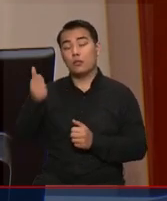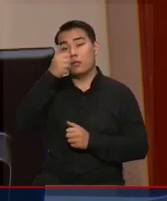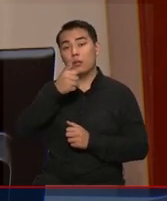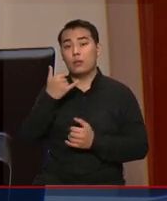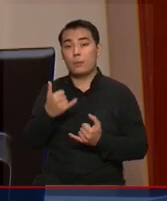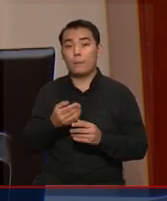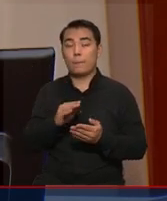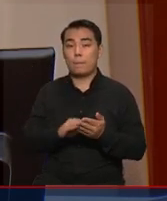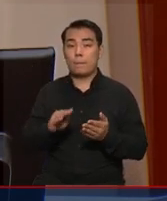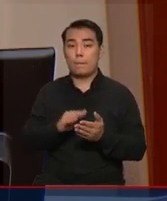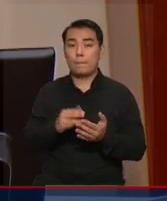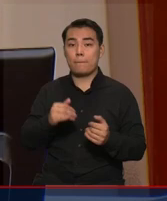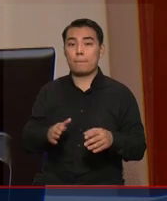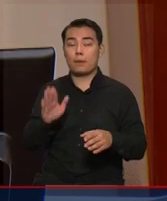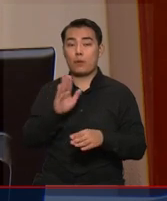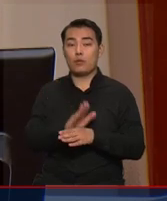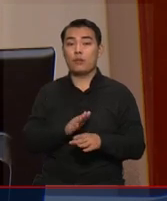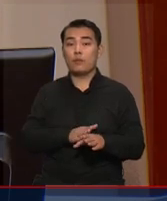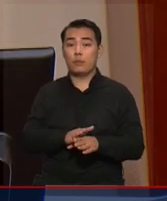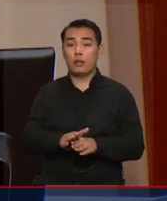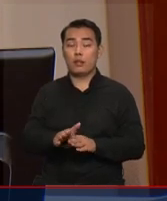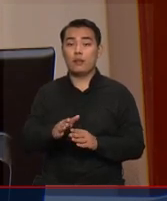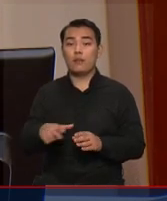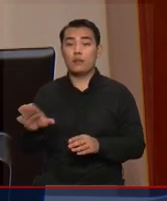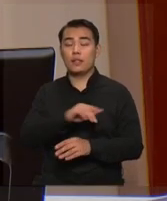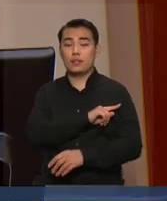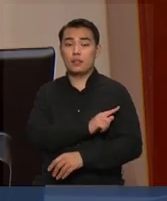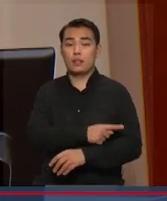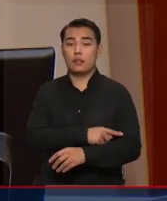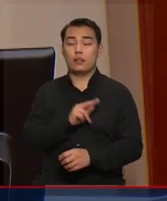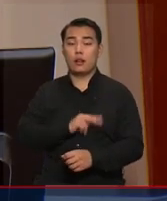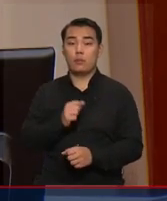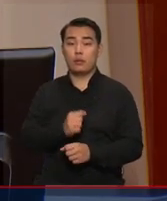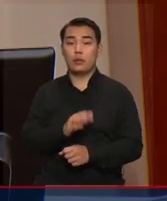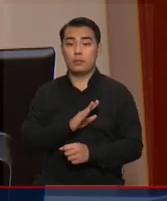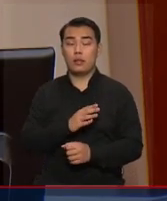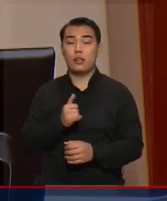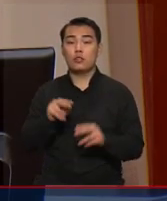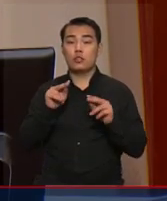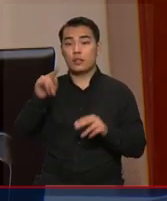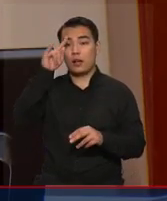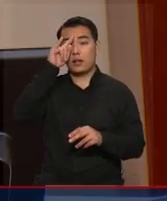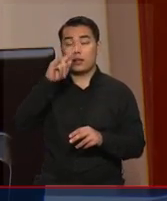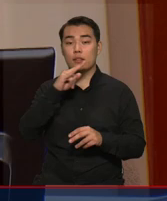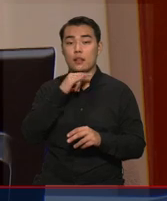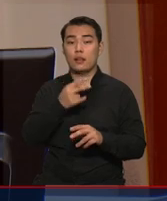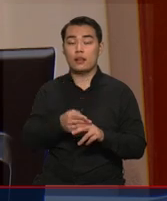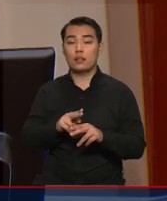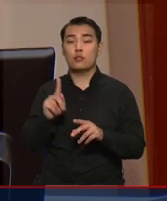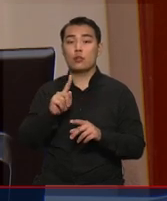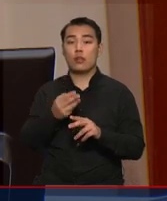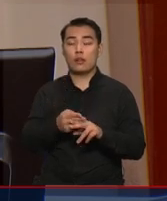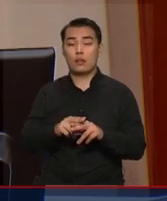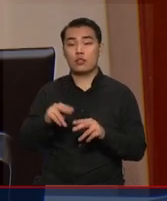жолдауларында айтылған тапсырмаларын орындауға бар күш-жігерімізді салдық. Енді әділетті Қазақстанның негізі не? Ол